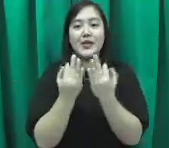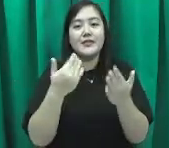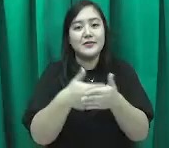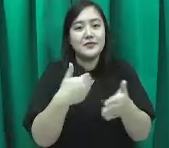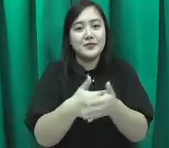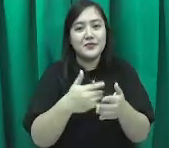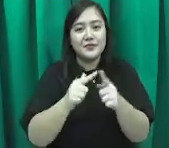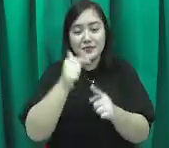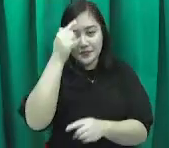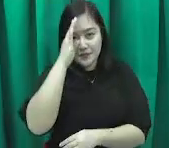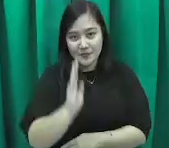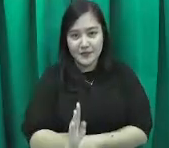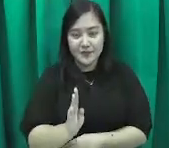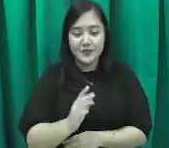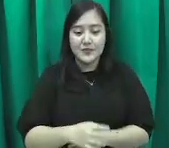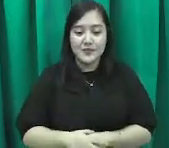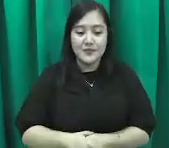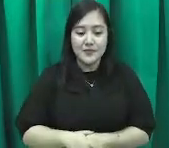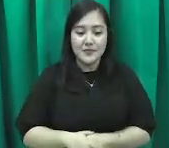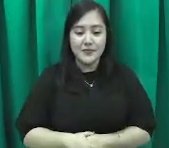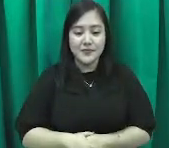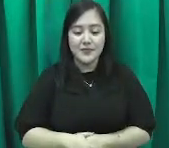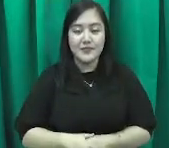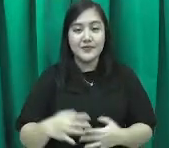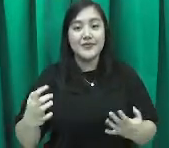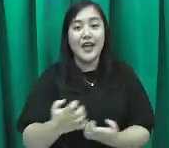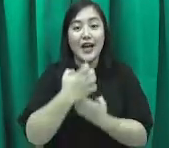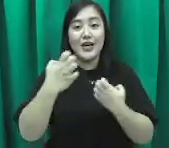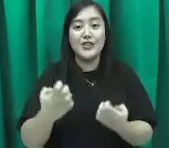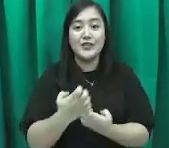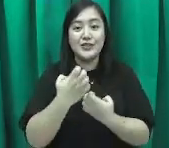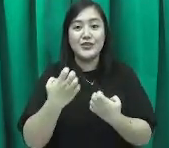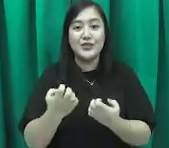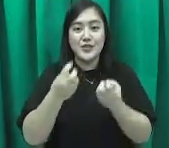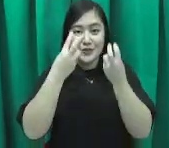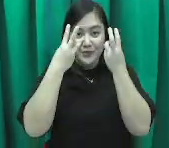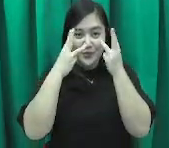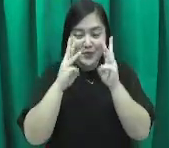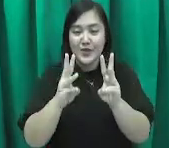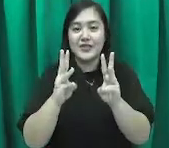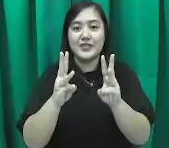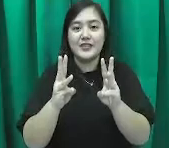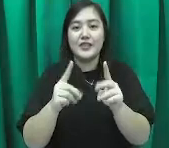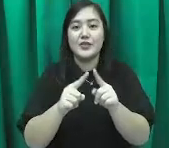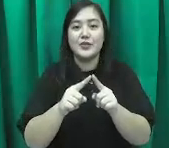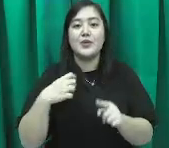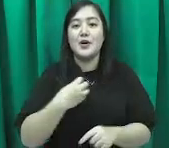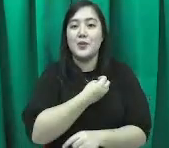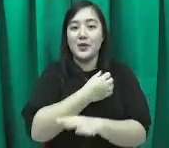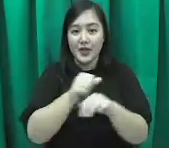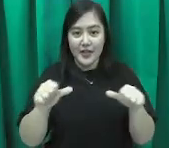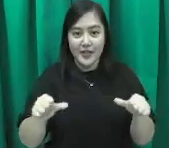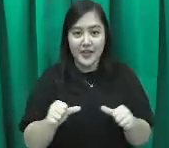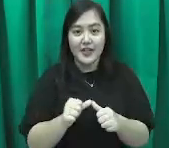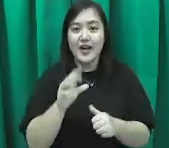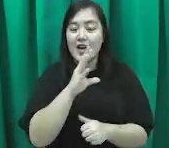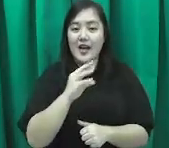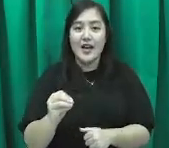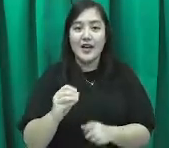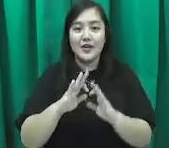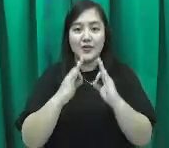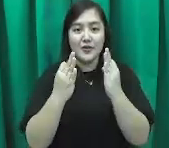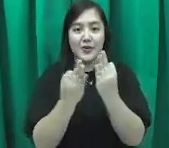enjoy watching po sa mga taga West Bank family, mga kapamilya ni Brother Lamcel all around the world, at wow, ang